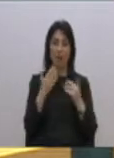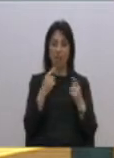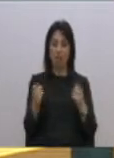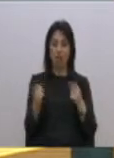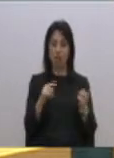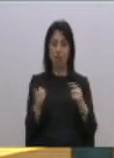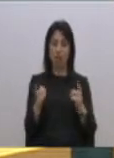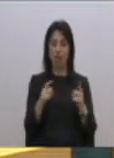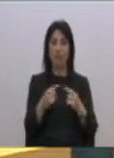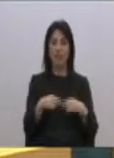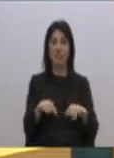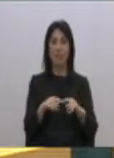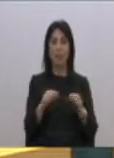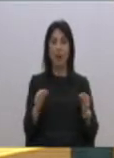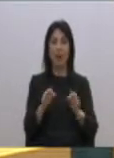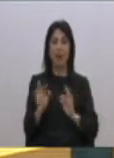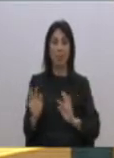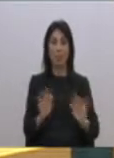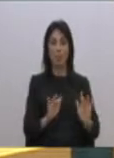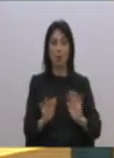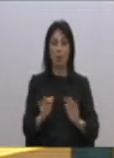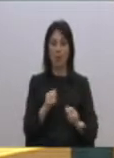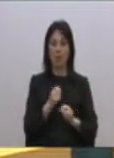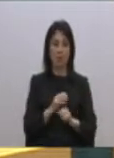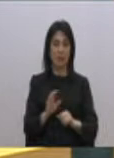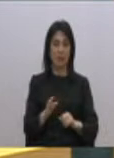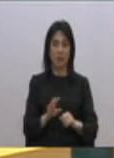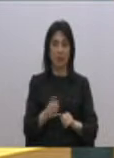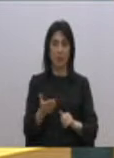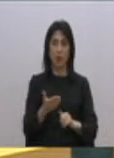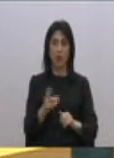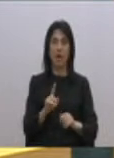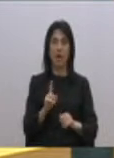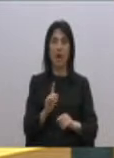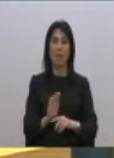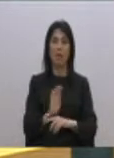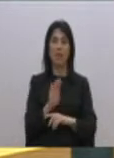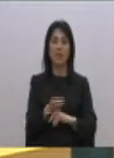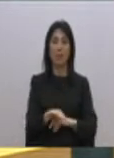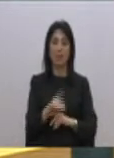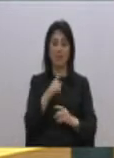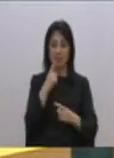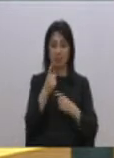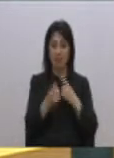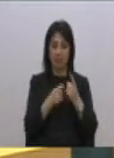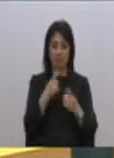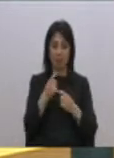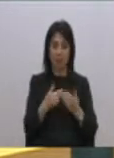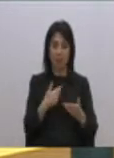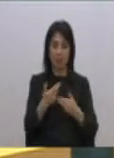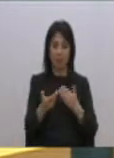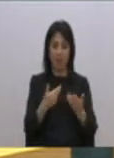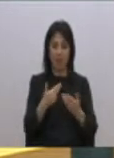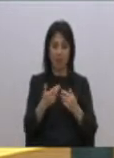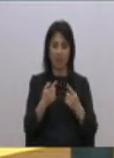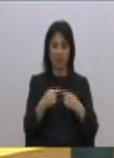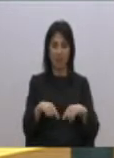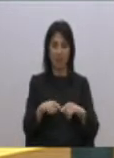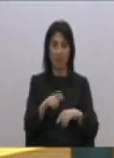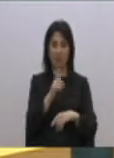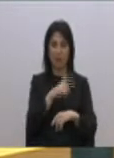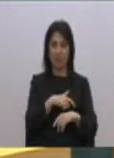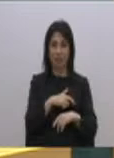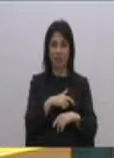შორის საბჭო არავითარ მოქმედებას არ აკეთებს, რომელიც რაიმე დამატებით ინფორმაციას მიაწვდიდა საბჭოს